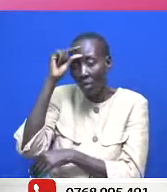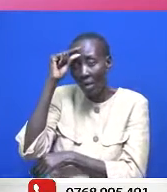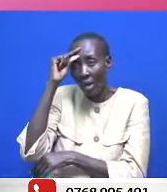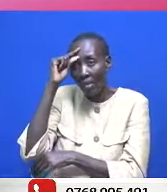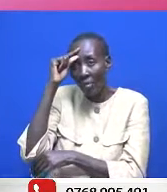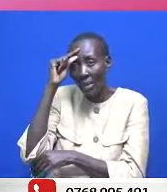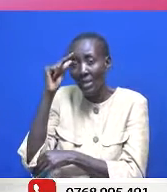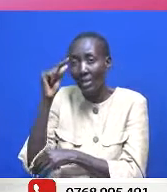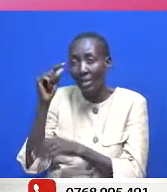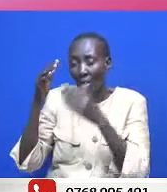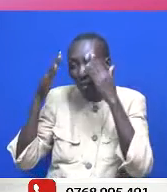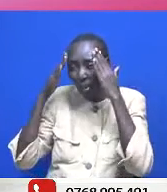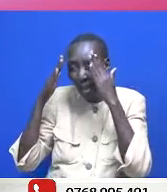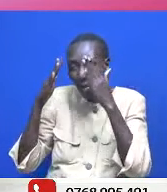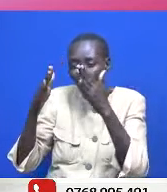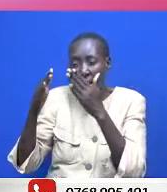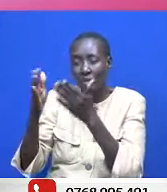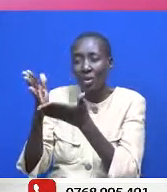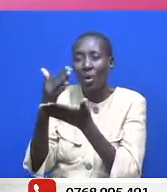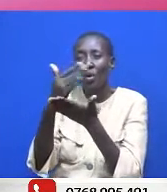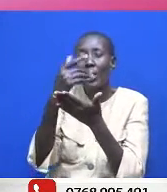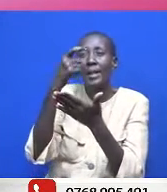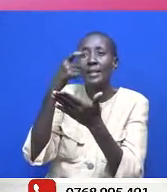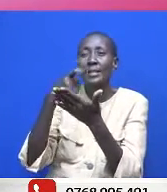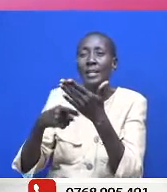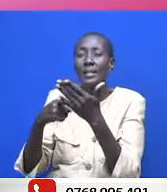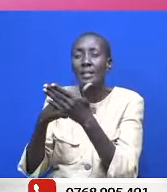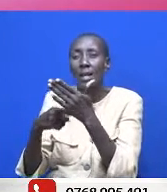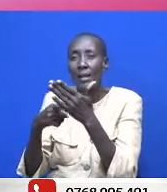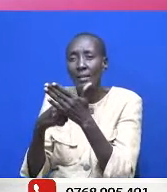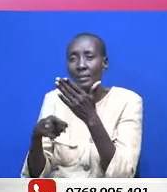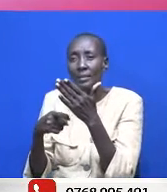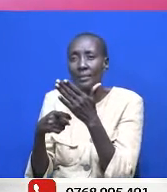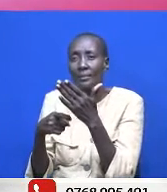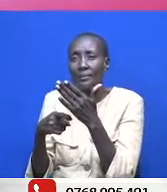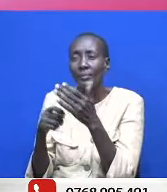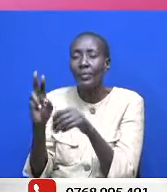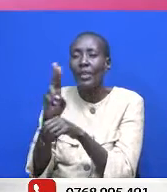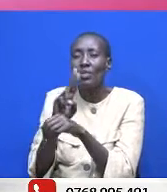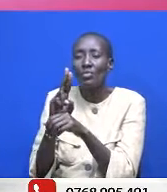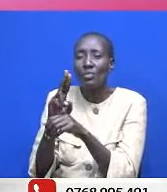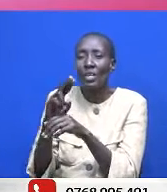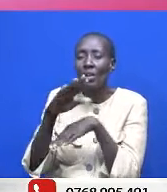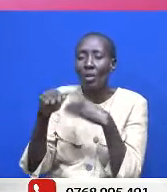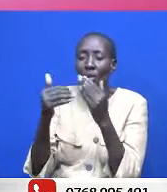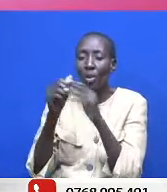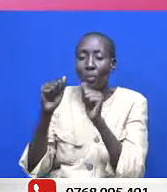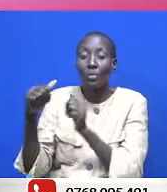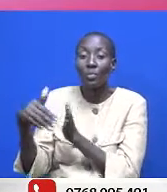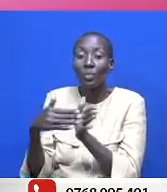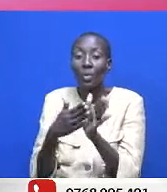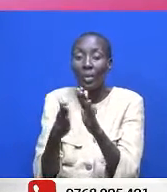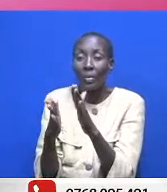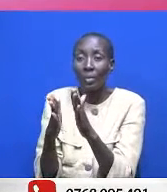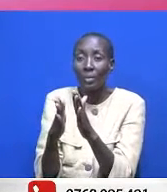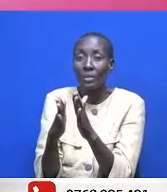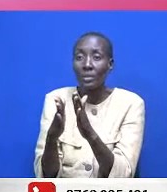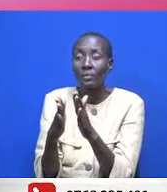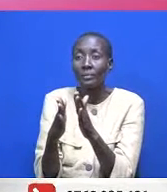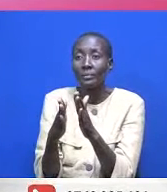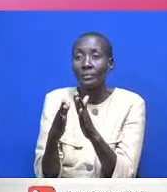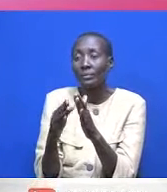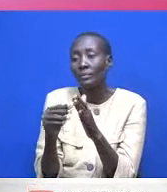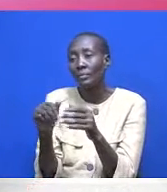sana kwenda kuchukua kodi katika jina kutumia kila jinsi, na zingine ambaye zinafanya hata